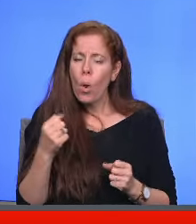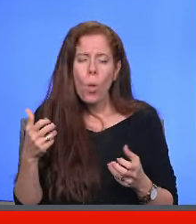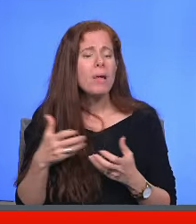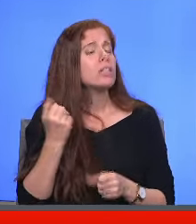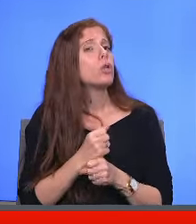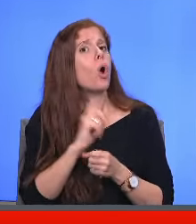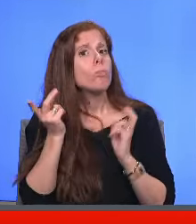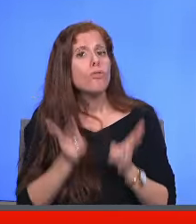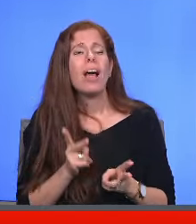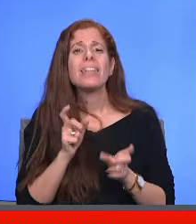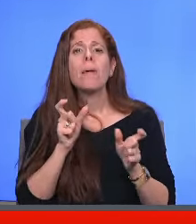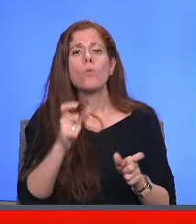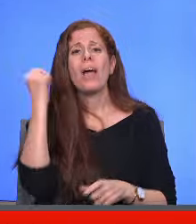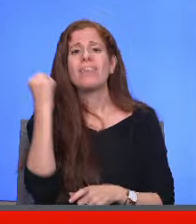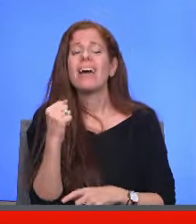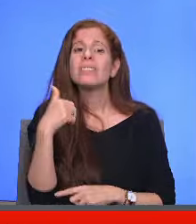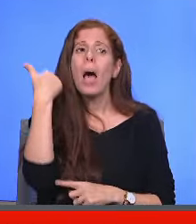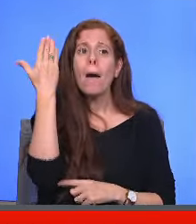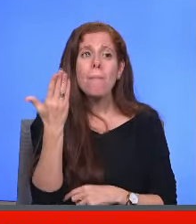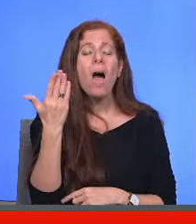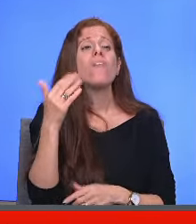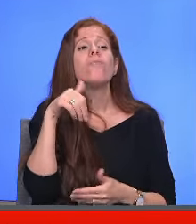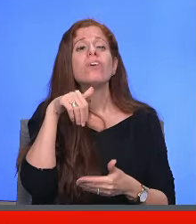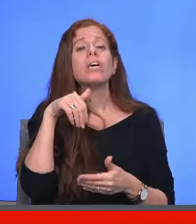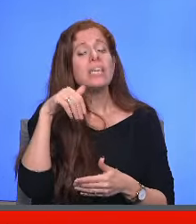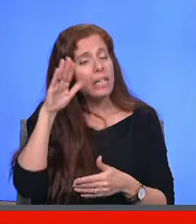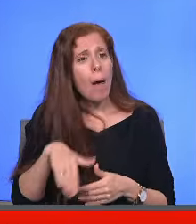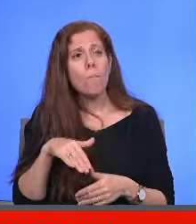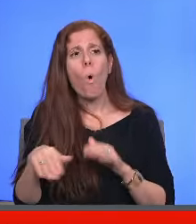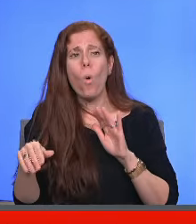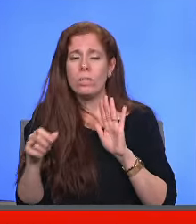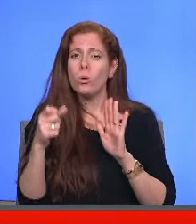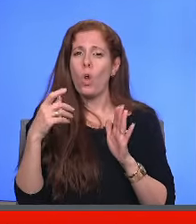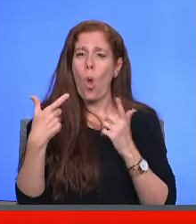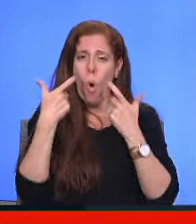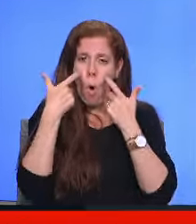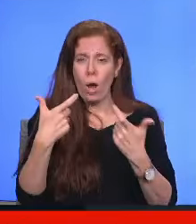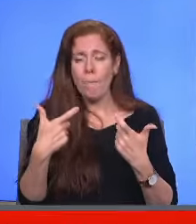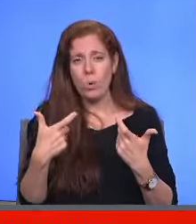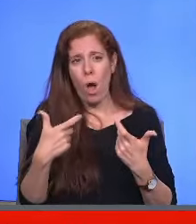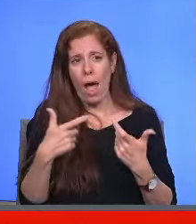למנוע את הרצח הבא. ובכלל זה, הוצאה לפועל של חוק הפיקוח הטכנולוגי בחודש אוגוסט הקרוב.